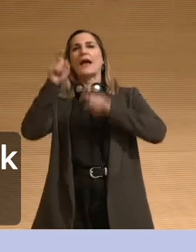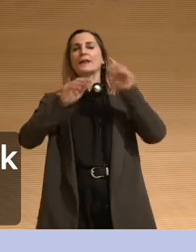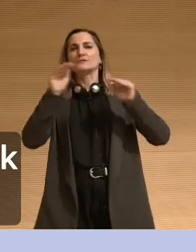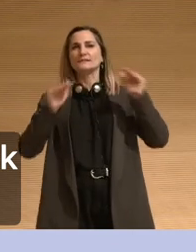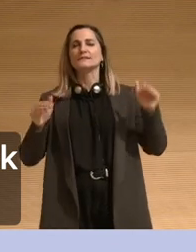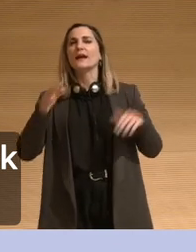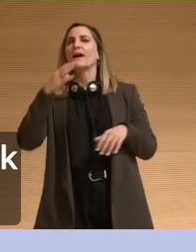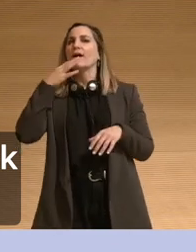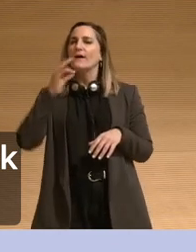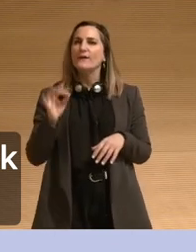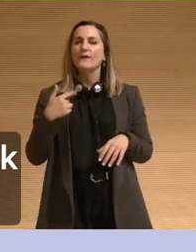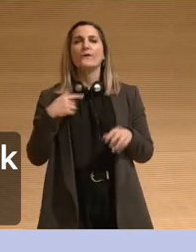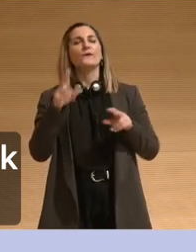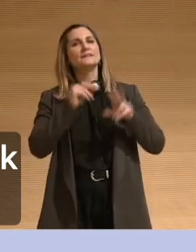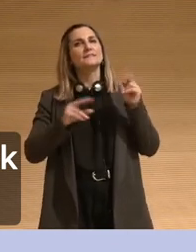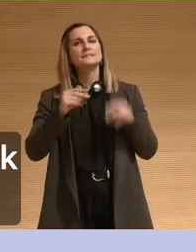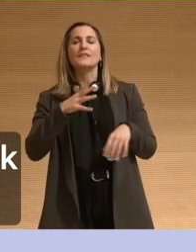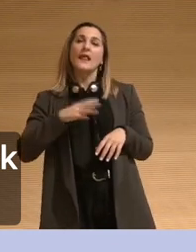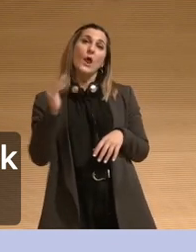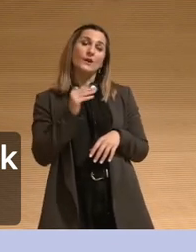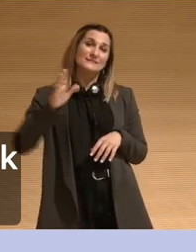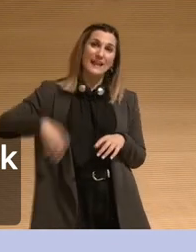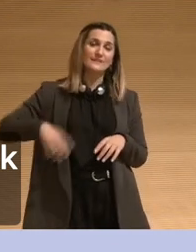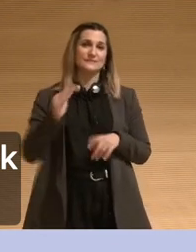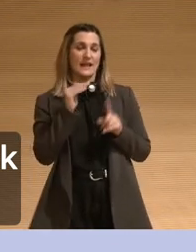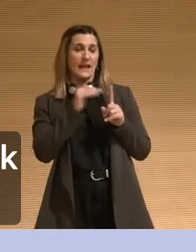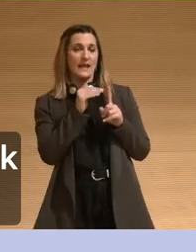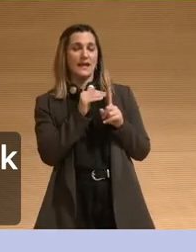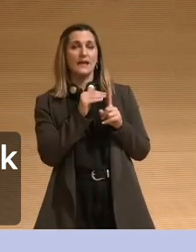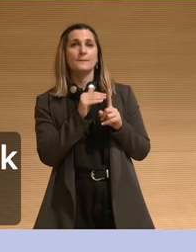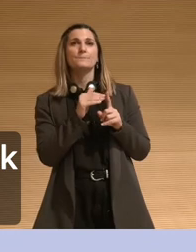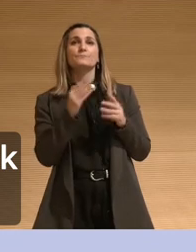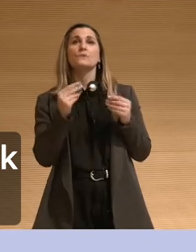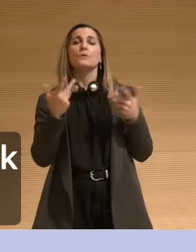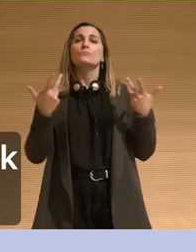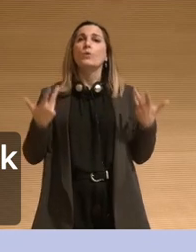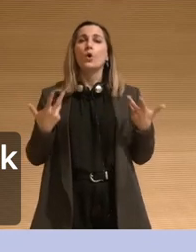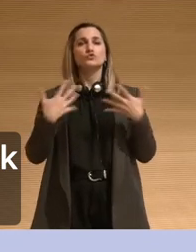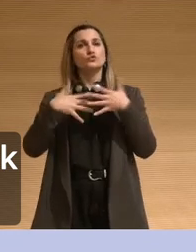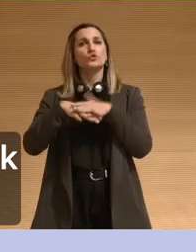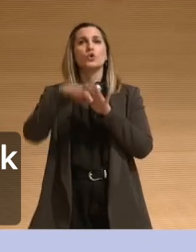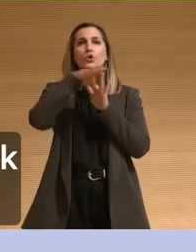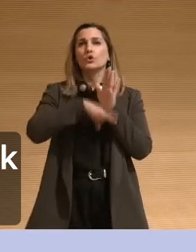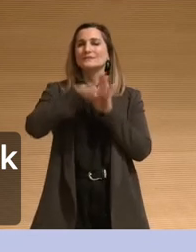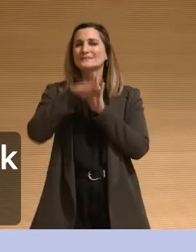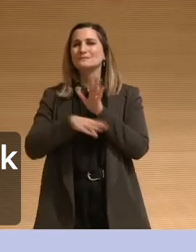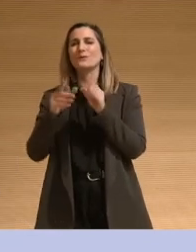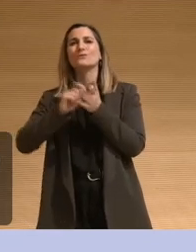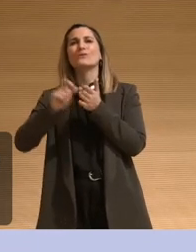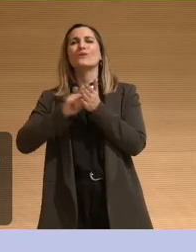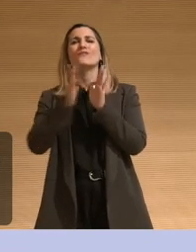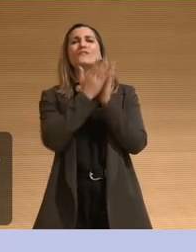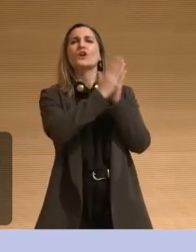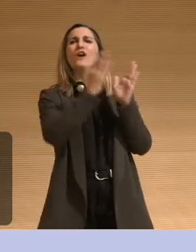κοντά στη δική σας κουβέντα. Εγώ αυτό που θα ήθελα να σας ρωτήσω είναι πώς μπορούν να ενταχθούν στο σύστημα της συνταγογράφησης